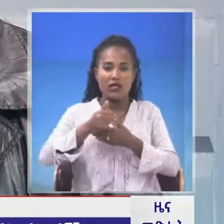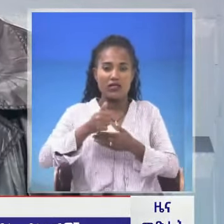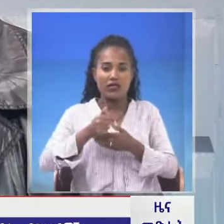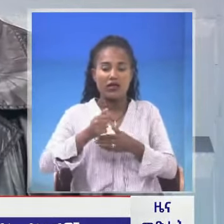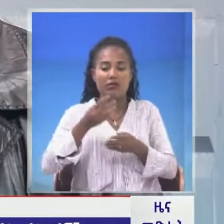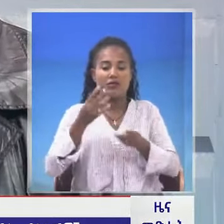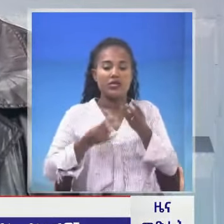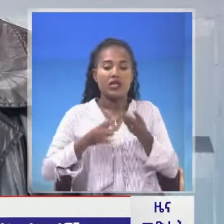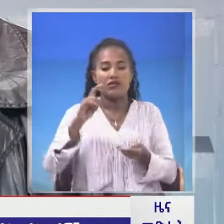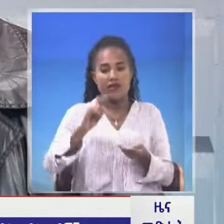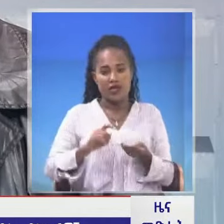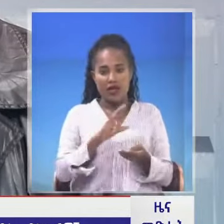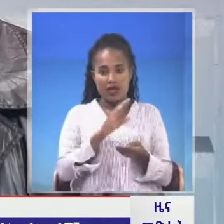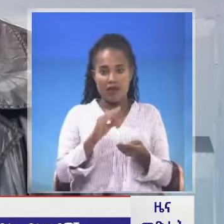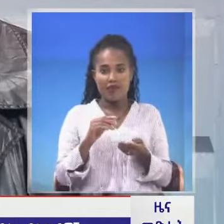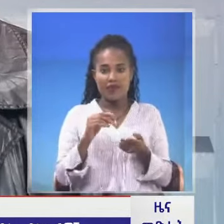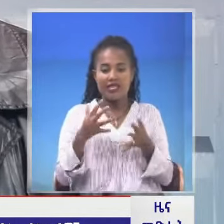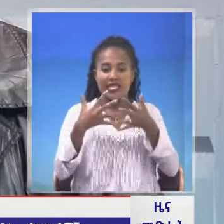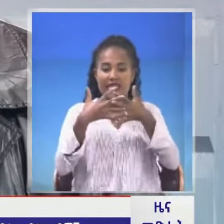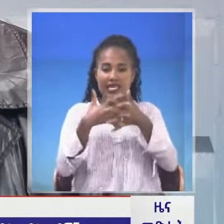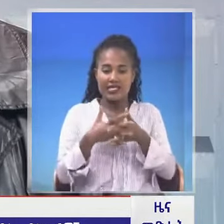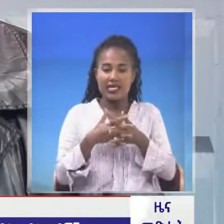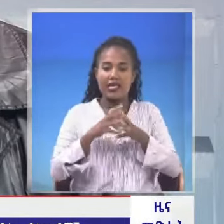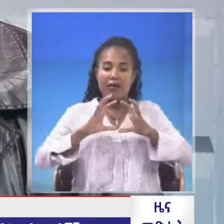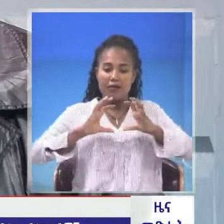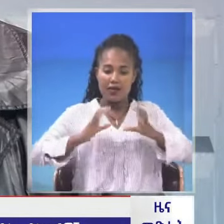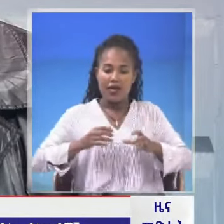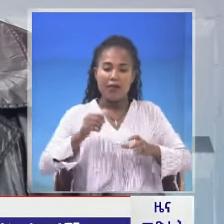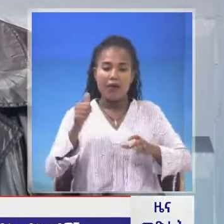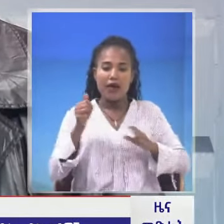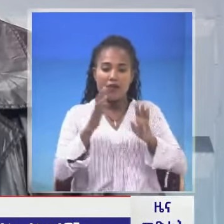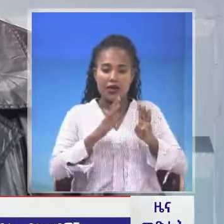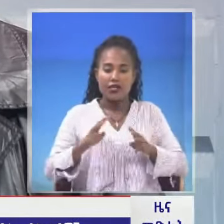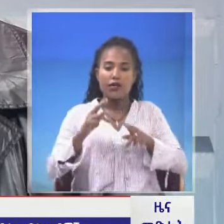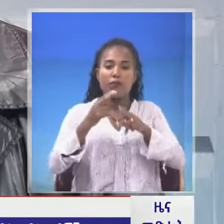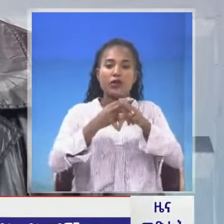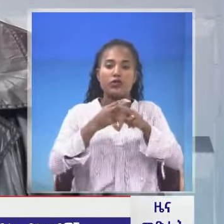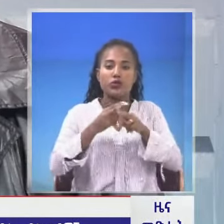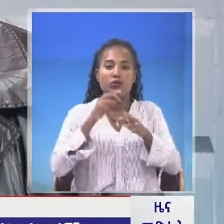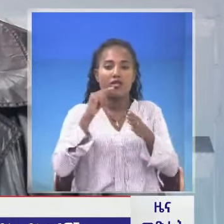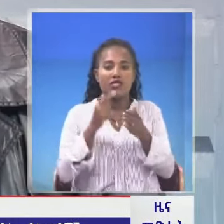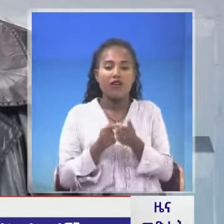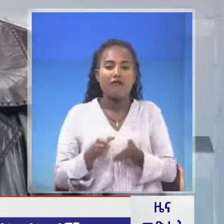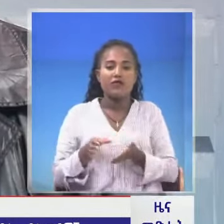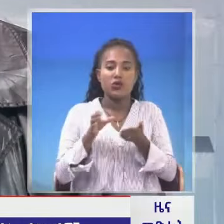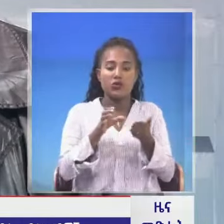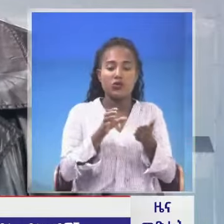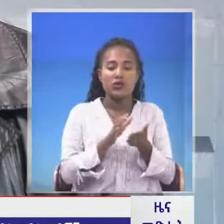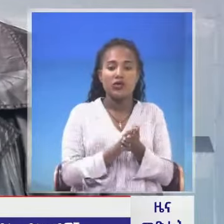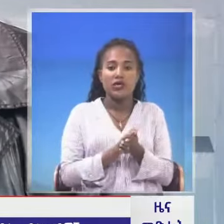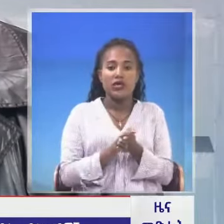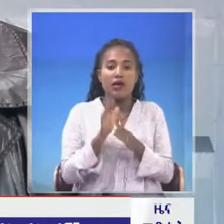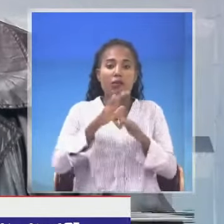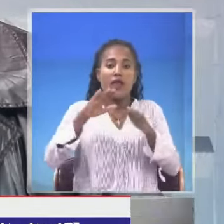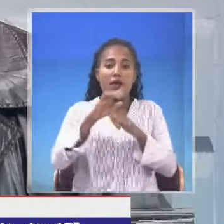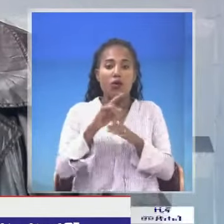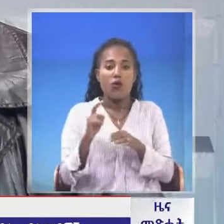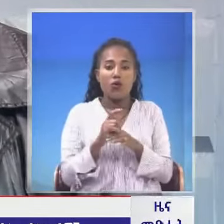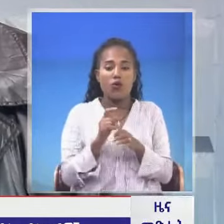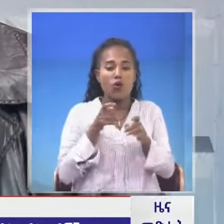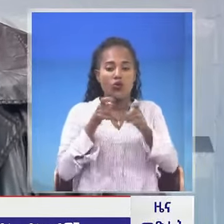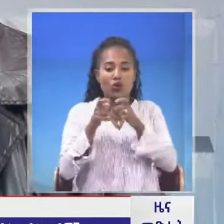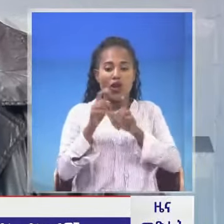መመዘን ያስፈልጋልና የተቀናጀ ሚዲያ በሌላ መንገድ ማለት ነው ባጭሩ የመረጃ ፍሰቱን በበላይ ሆኖ ኮንትሮል